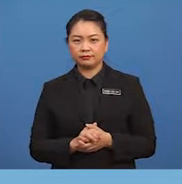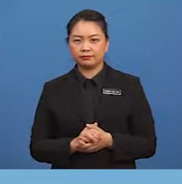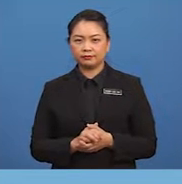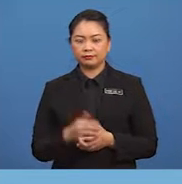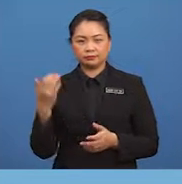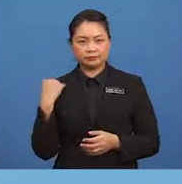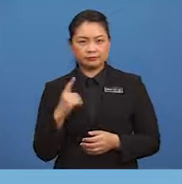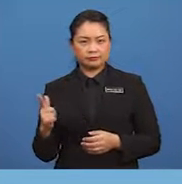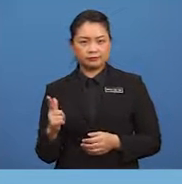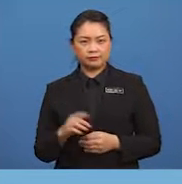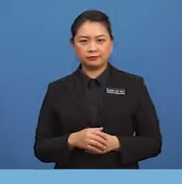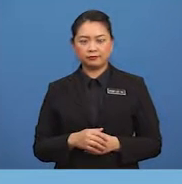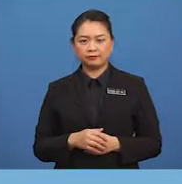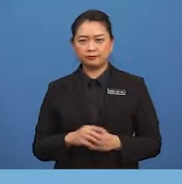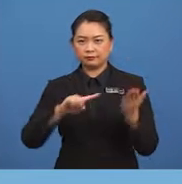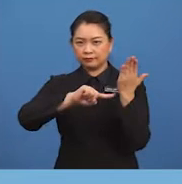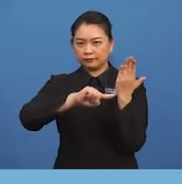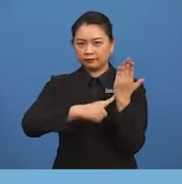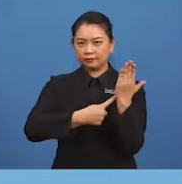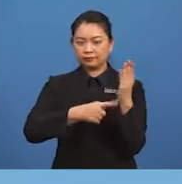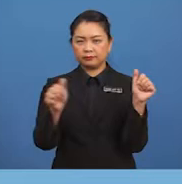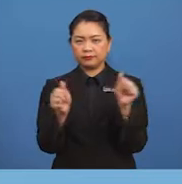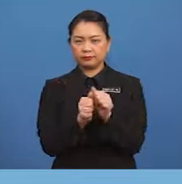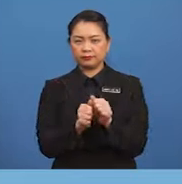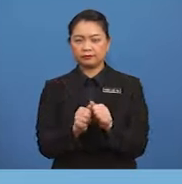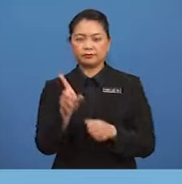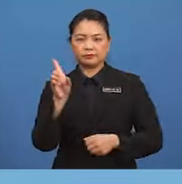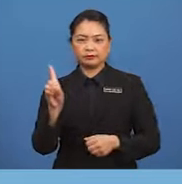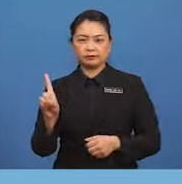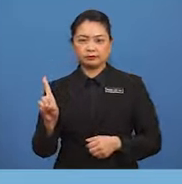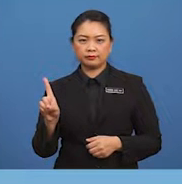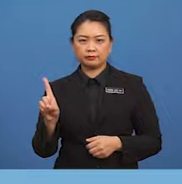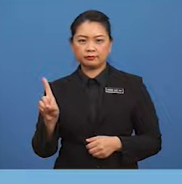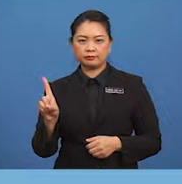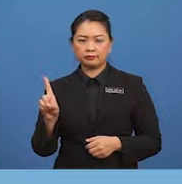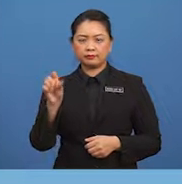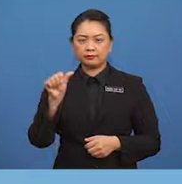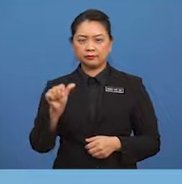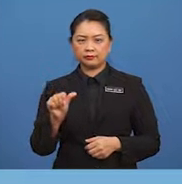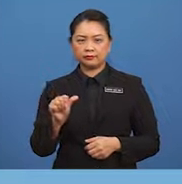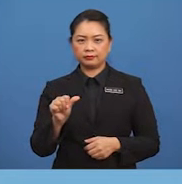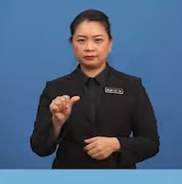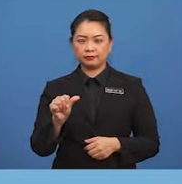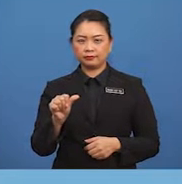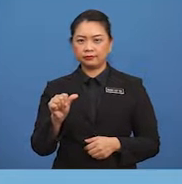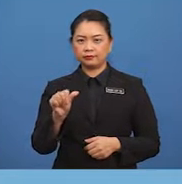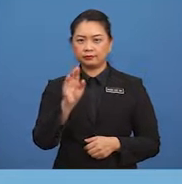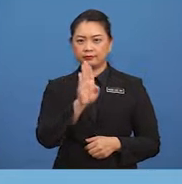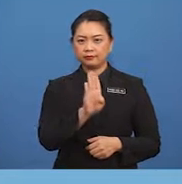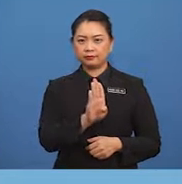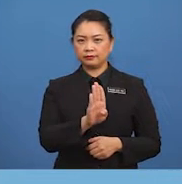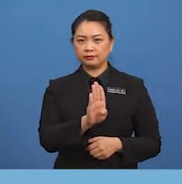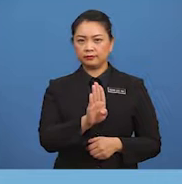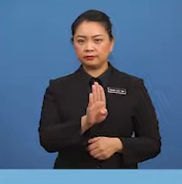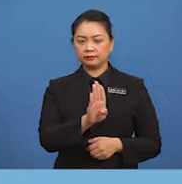yang betul adalah bermula dengan D, diikuti dengan A, kemudian